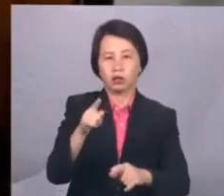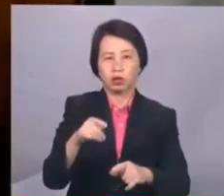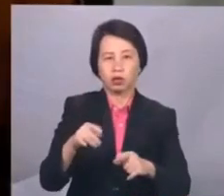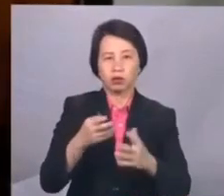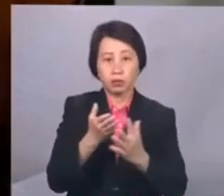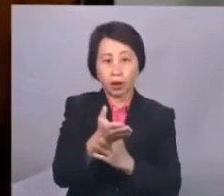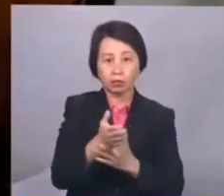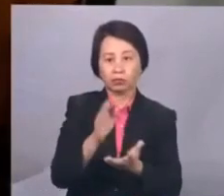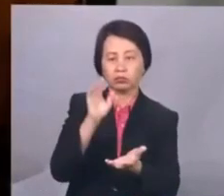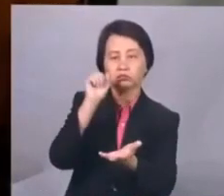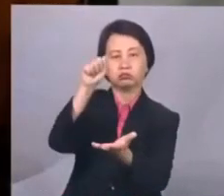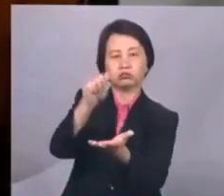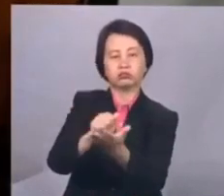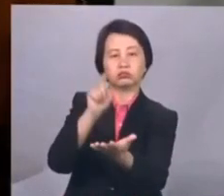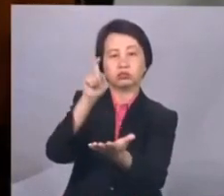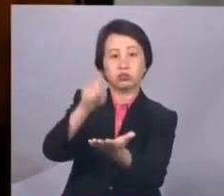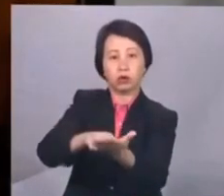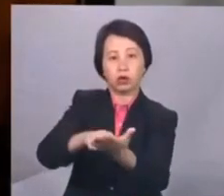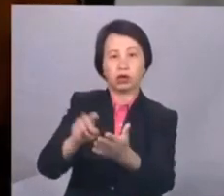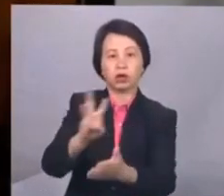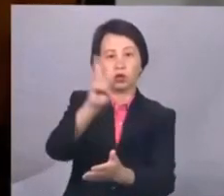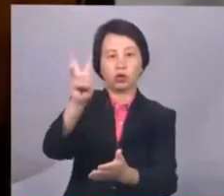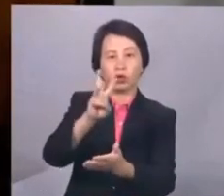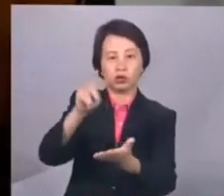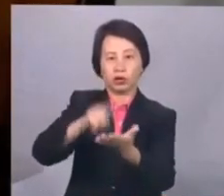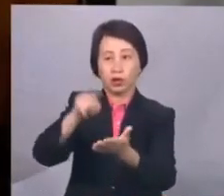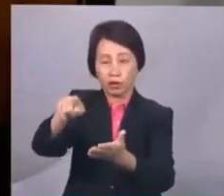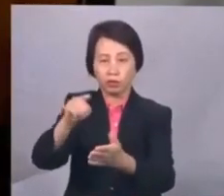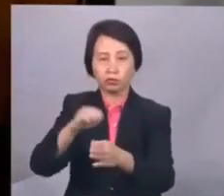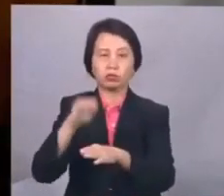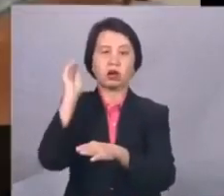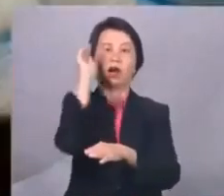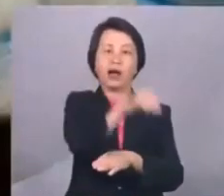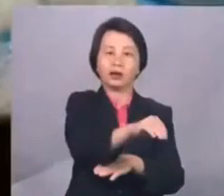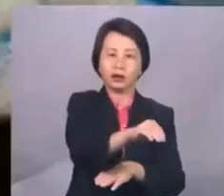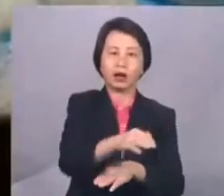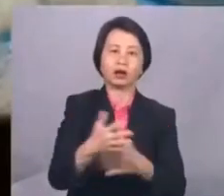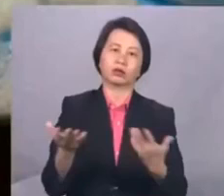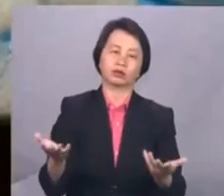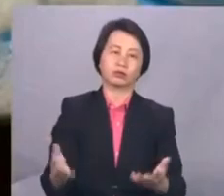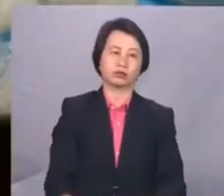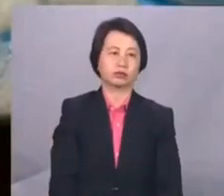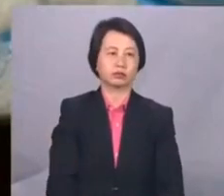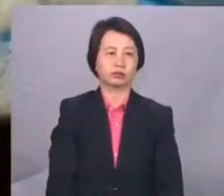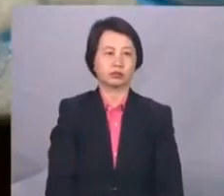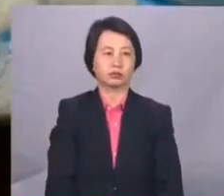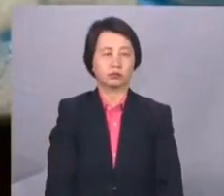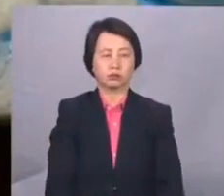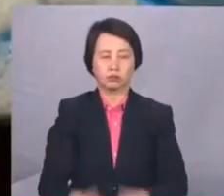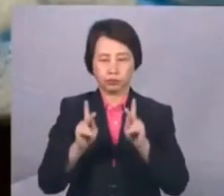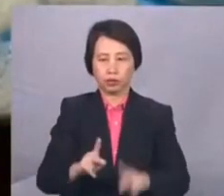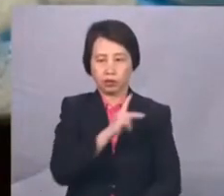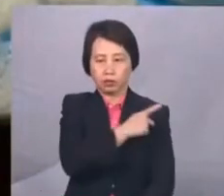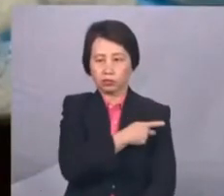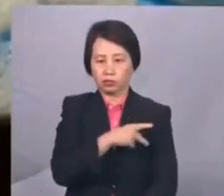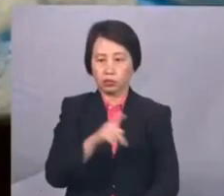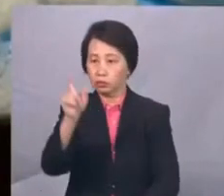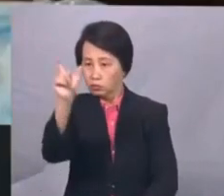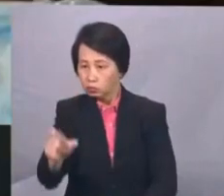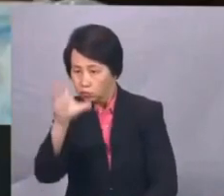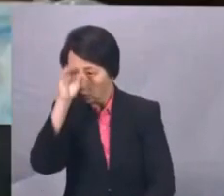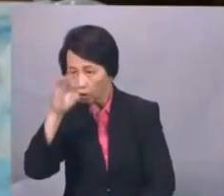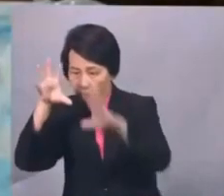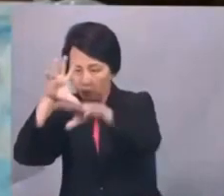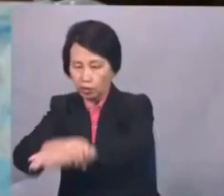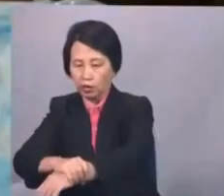adalah melalui pesan agar rezeki WhatsApp dan barang diantar meliputi Hai pihak berkuasa truk menahan seorang